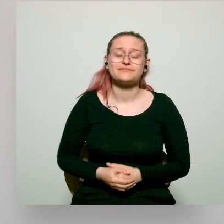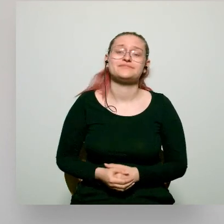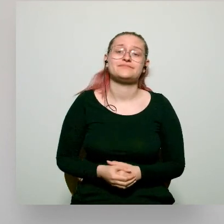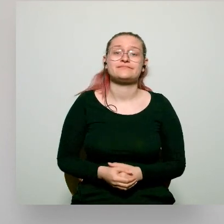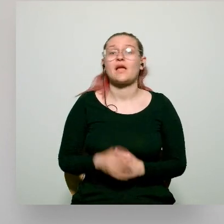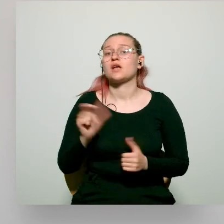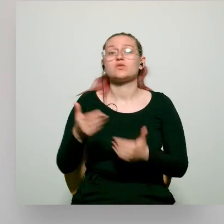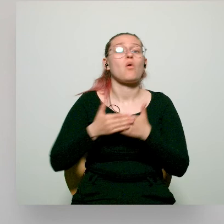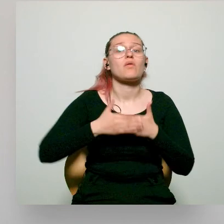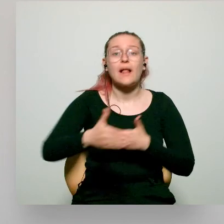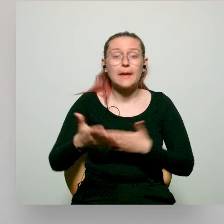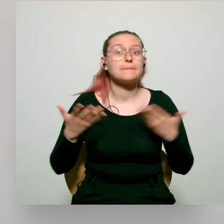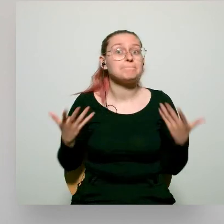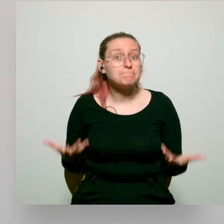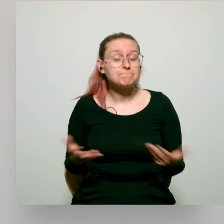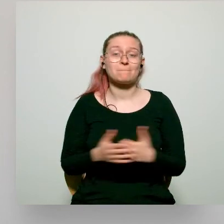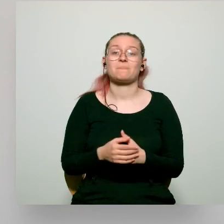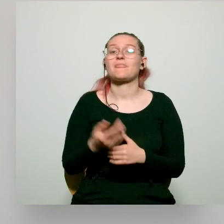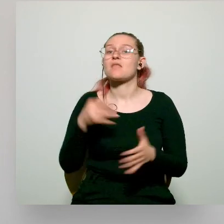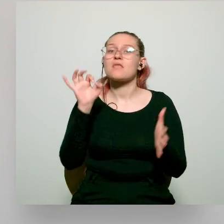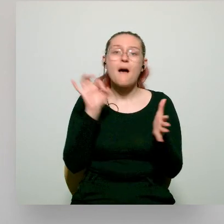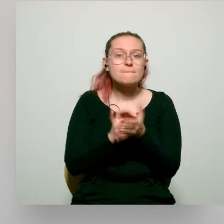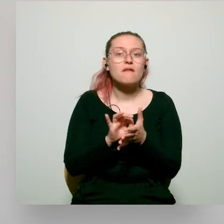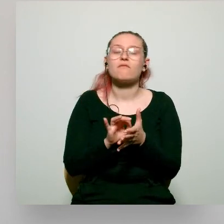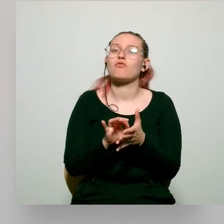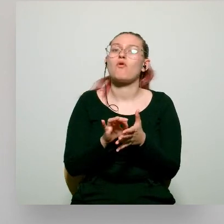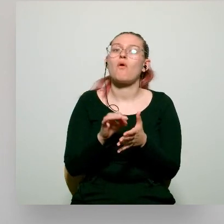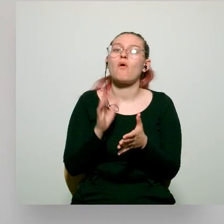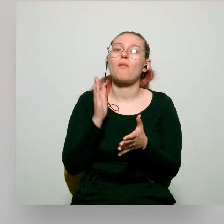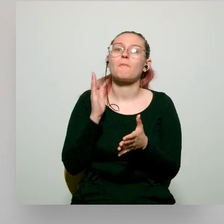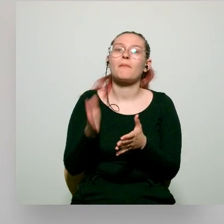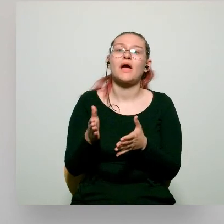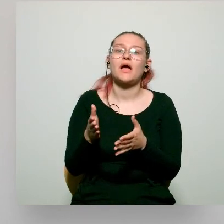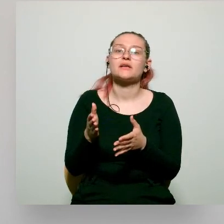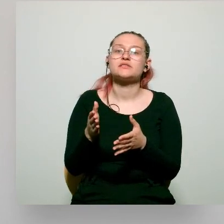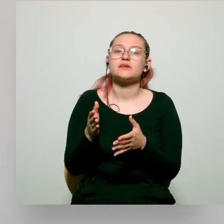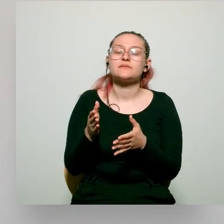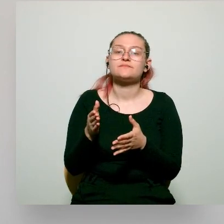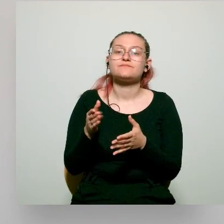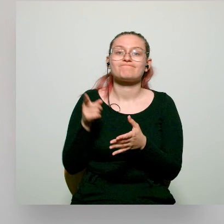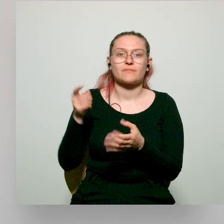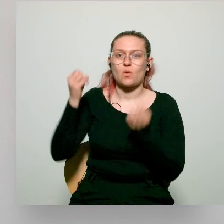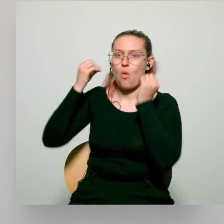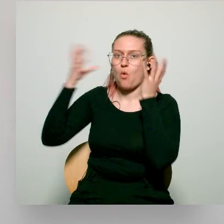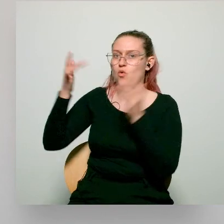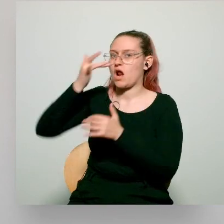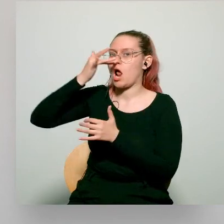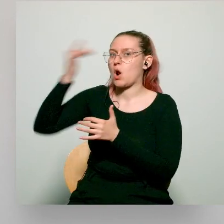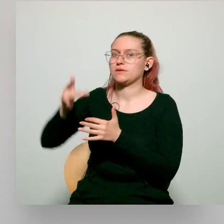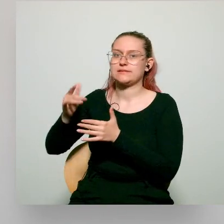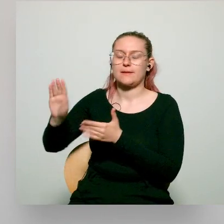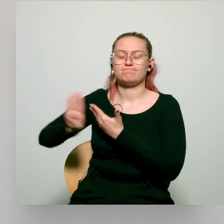Oczywiście będzie pewne zdystansowanie się od mowy, od kultury rosyjskiej.